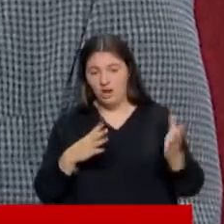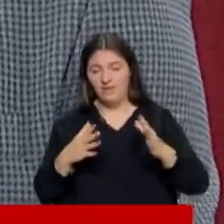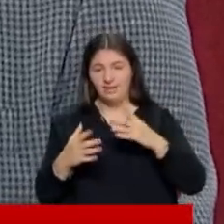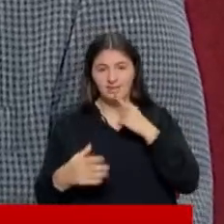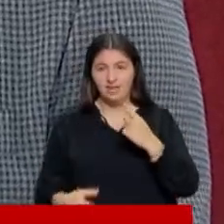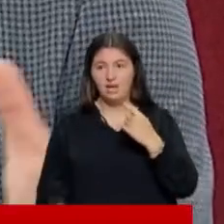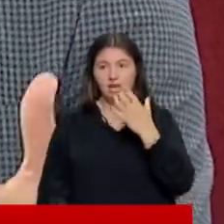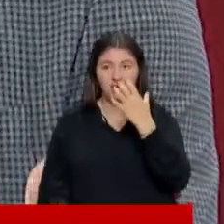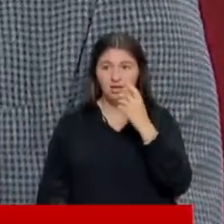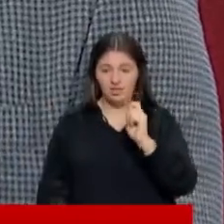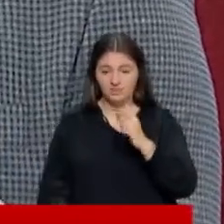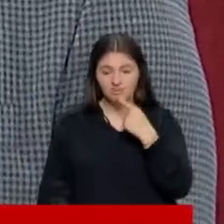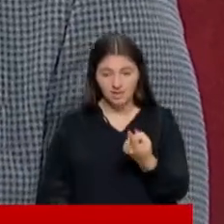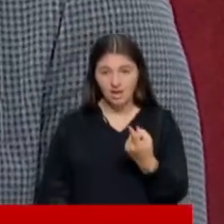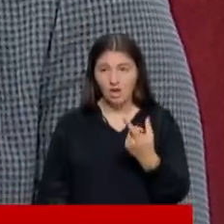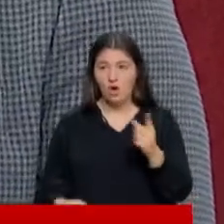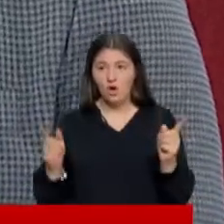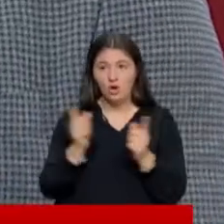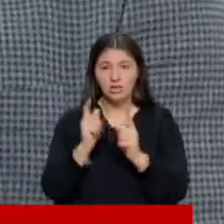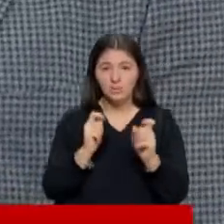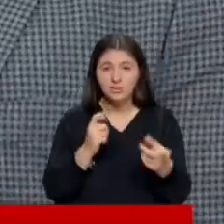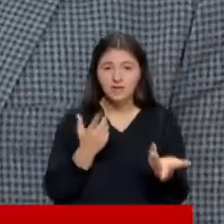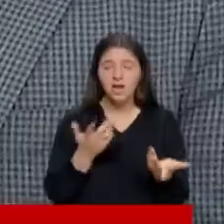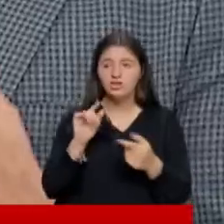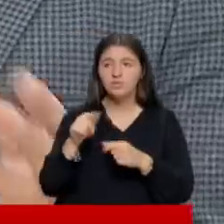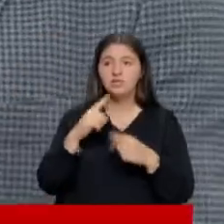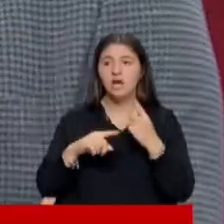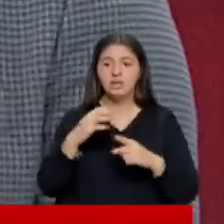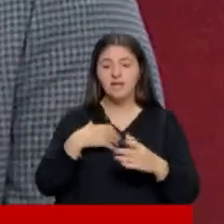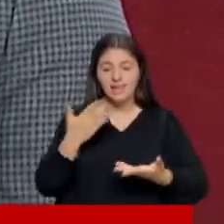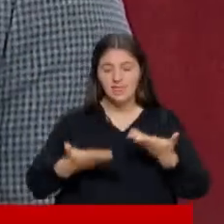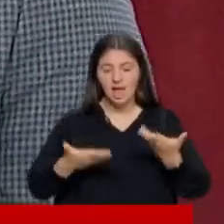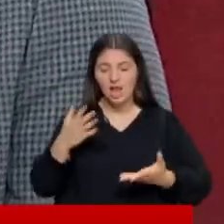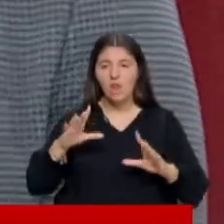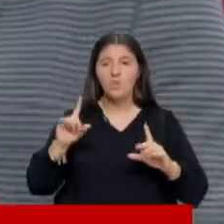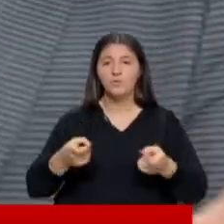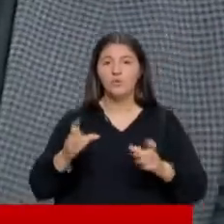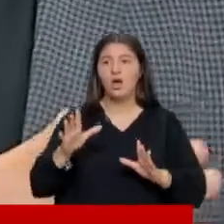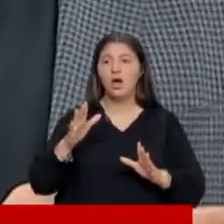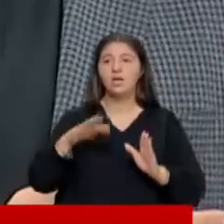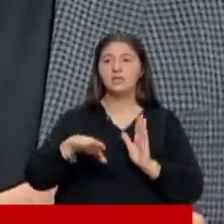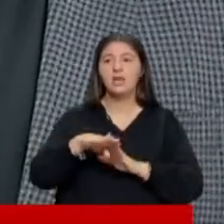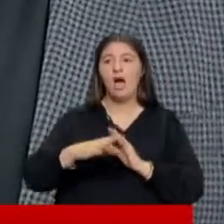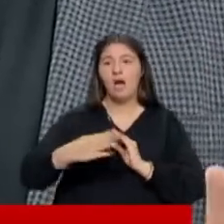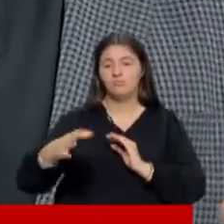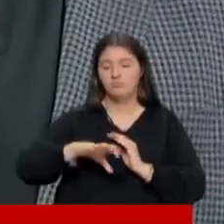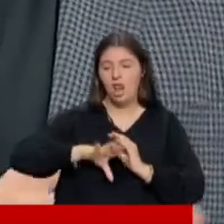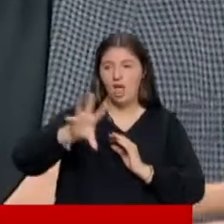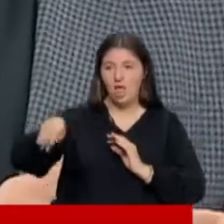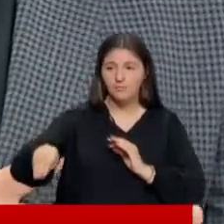diye sağladı diye özetliyorduk ya şimdi siyaset kendi dengelerini buluyor sabit tarafa